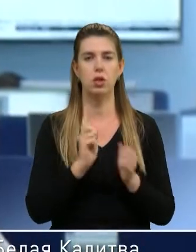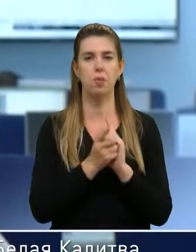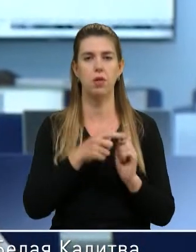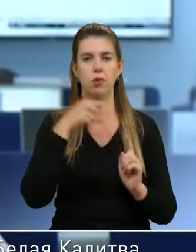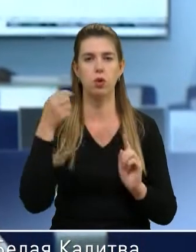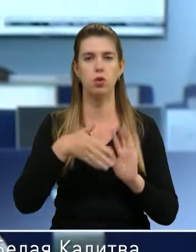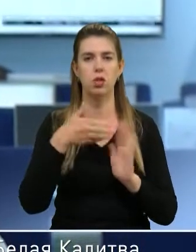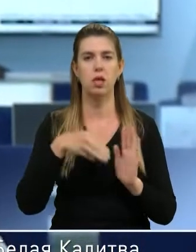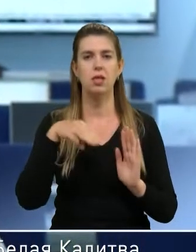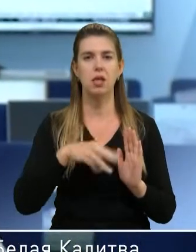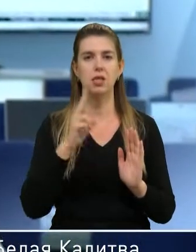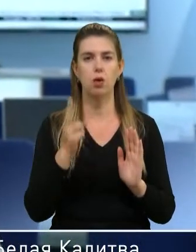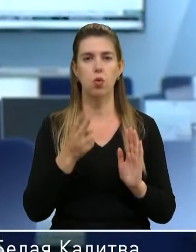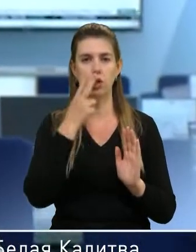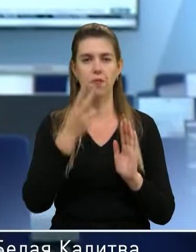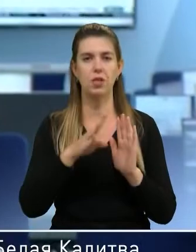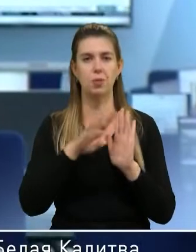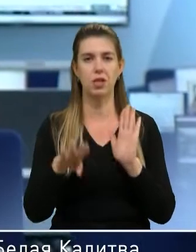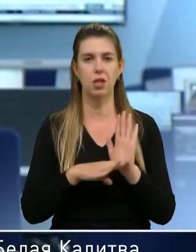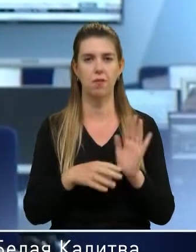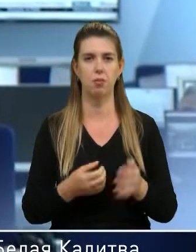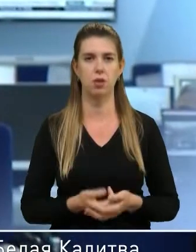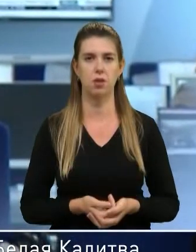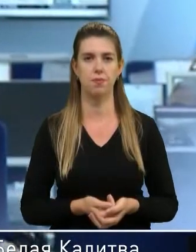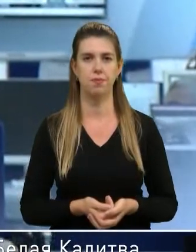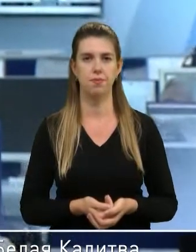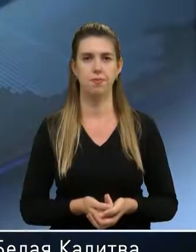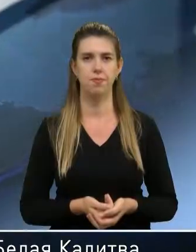на русский, жестовый язык Таисии Кошелевой. Смотрите в выпуске.